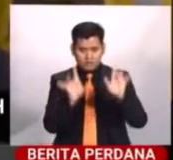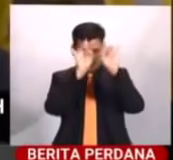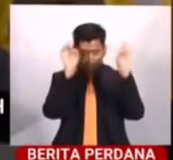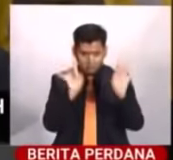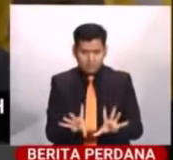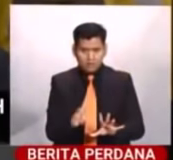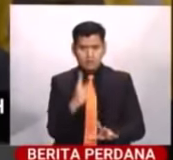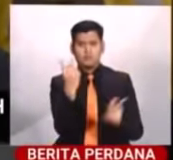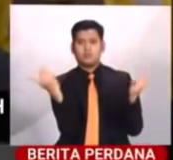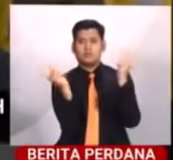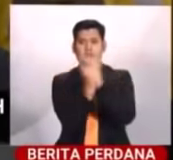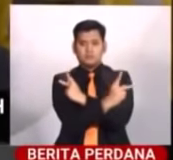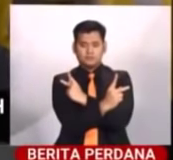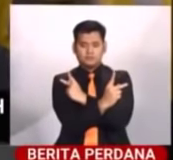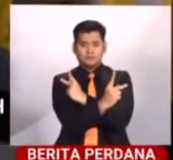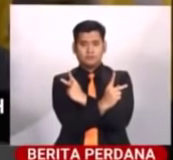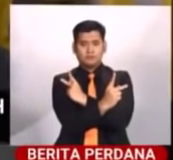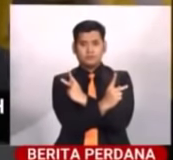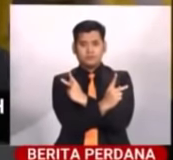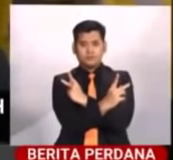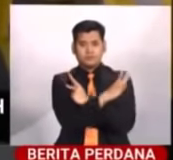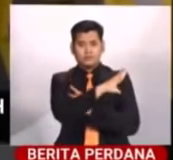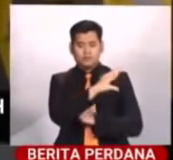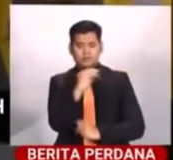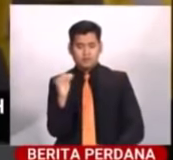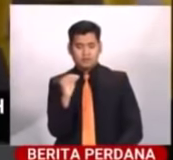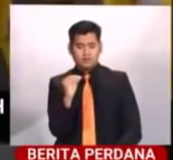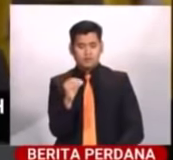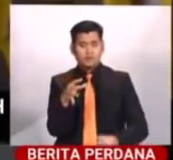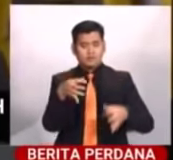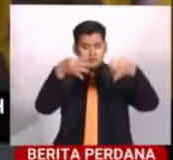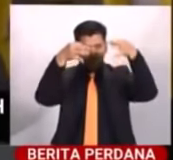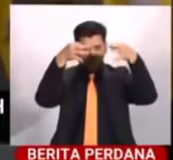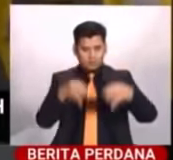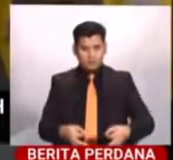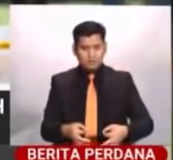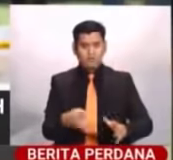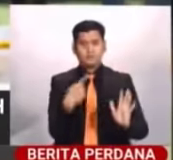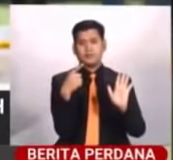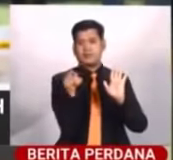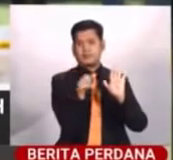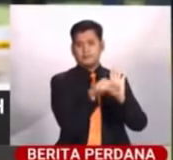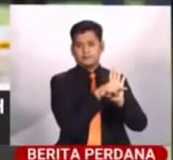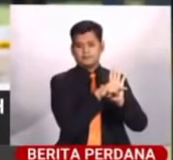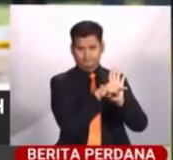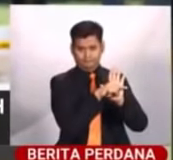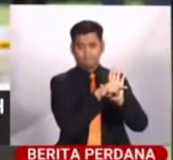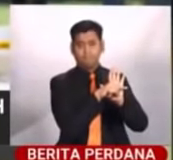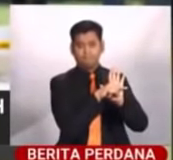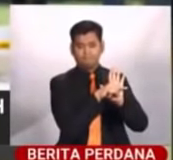sebanyak 2 kali berturut-turut, dan kedua-duanya keputusan adalah negatif.